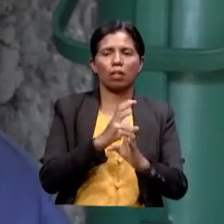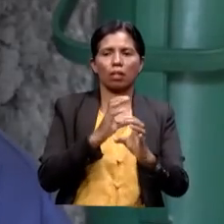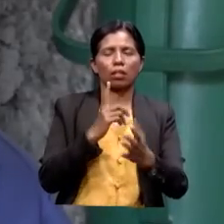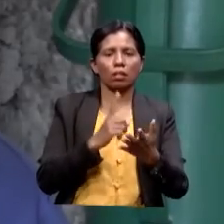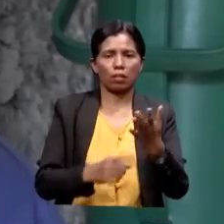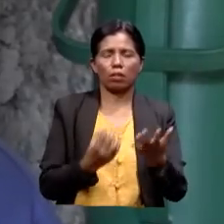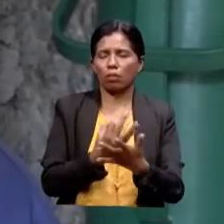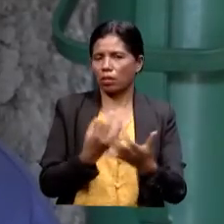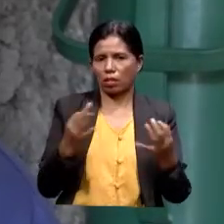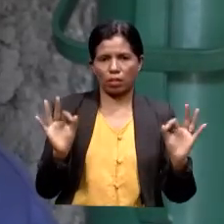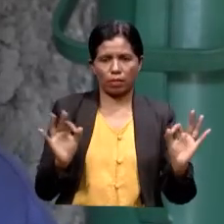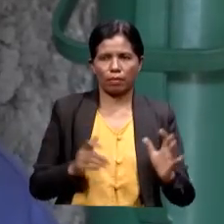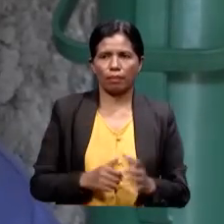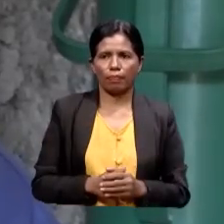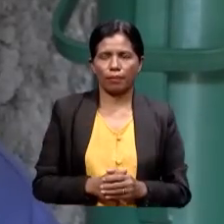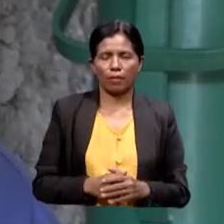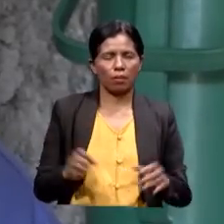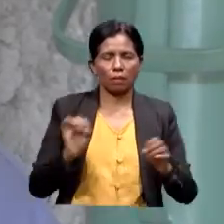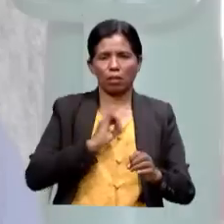lagi. Ini makanya apa?